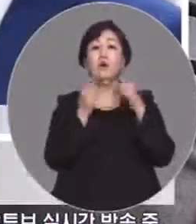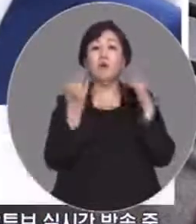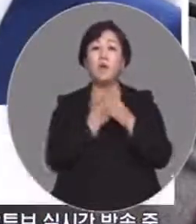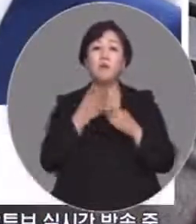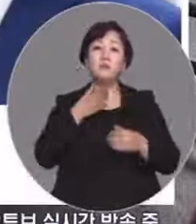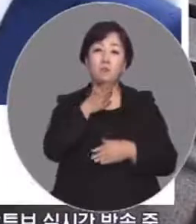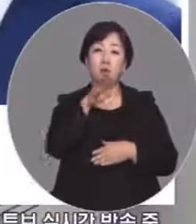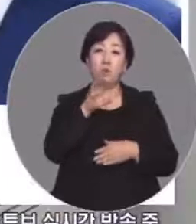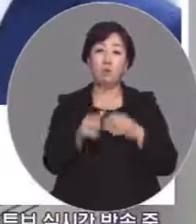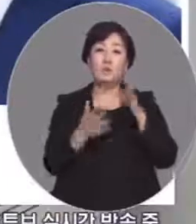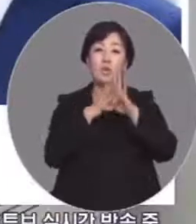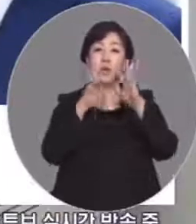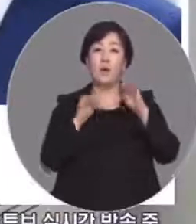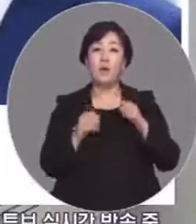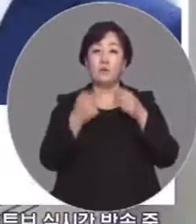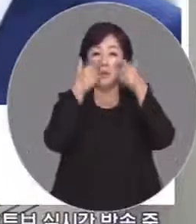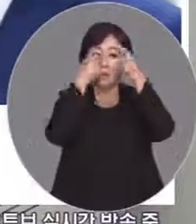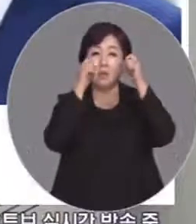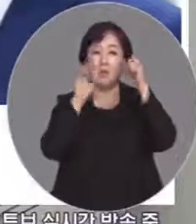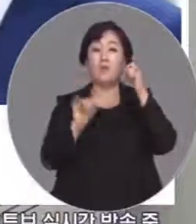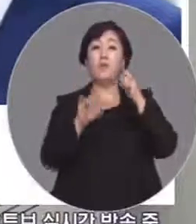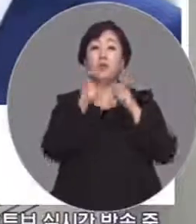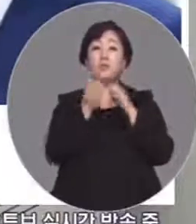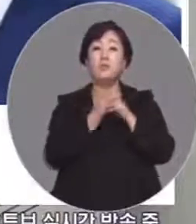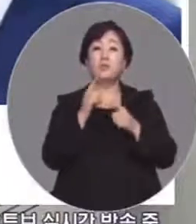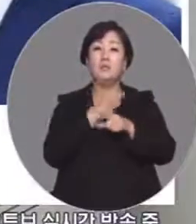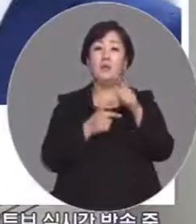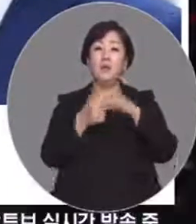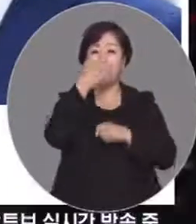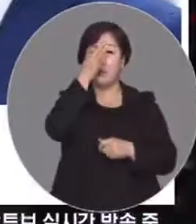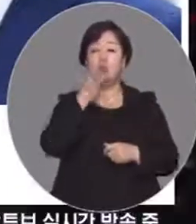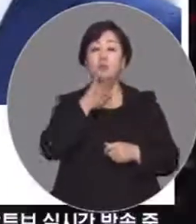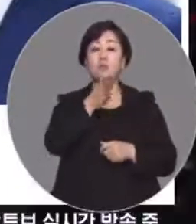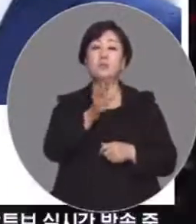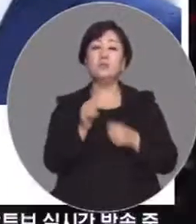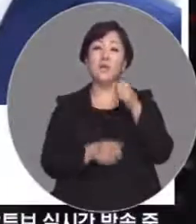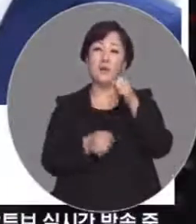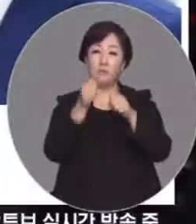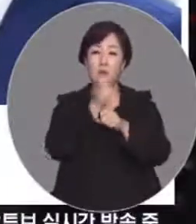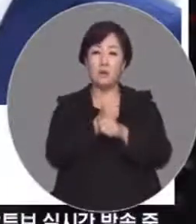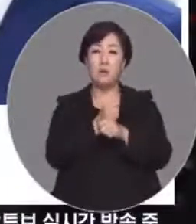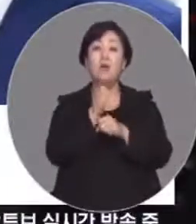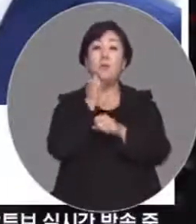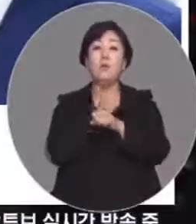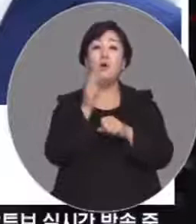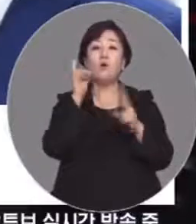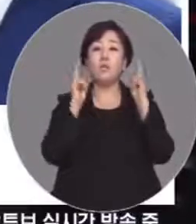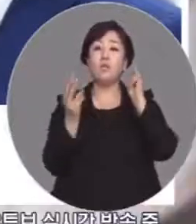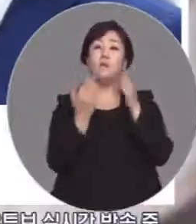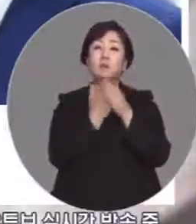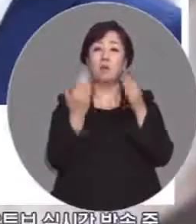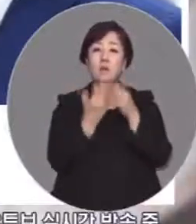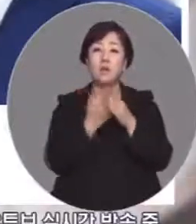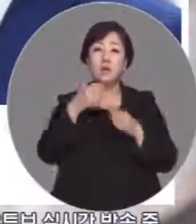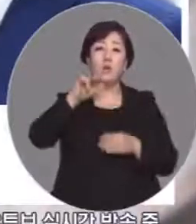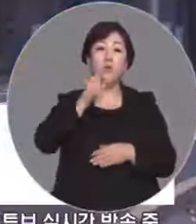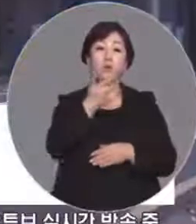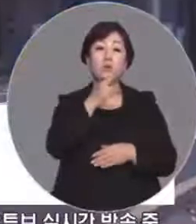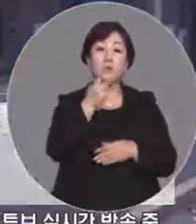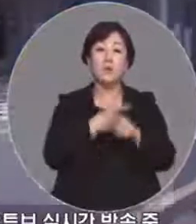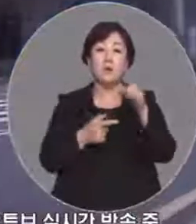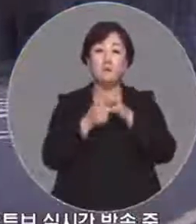보면은 많은 그 공과대학이 있어가지고 그 엔지니어들이 결국은 창업도 하고 기업을 성장시켜서 코스닥에 상장을